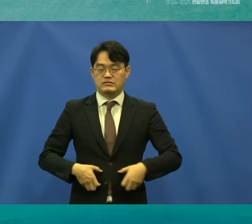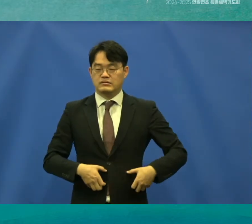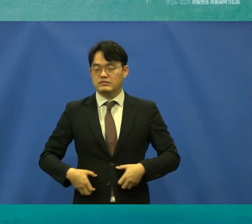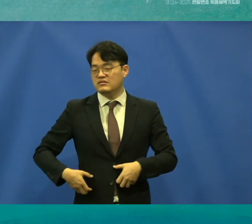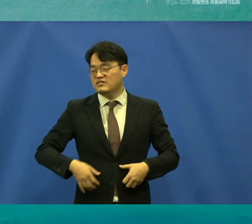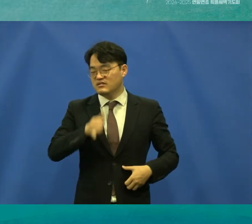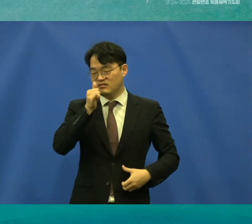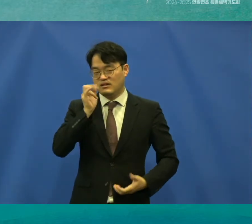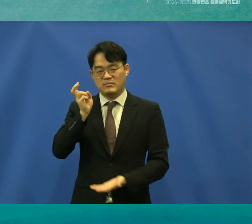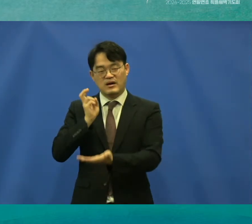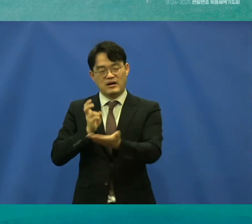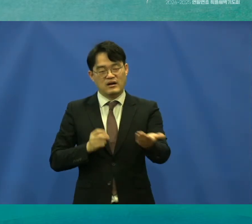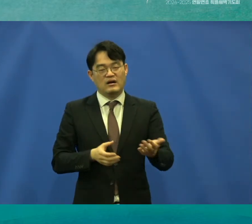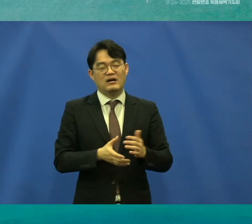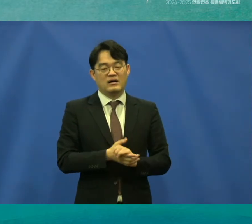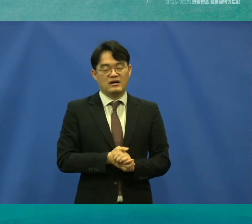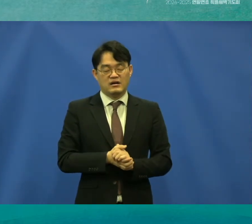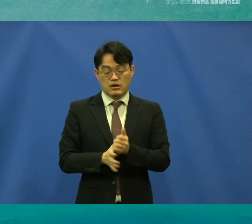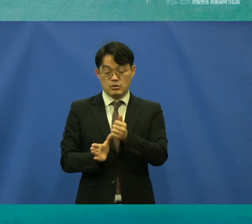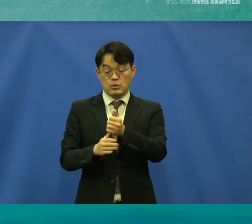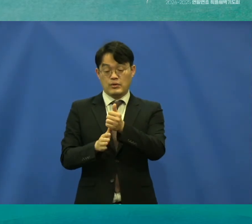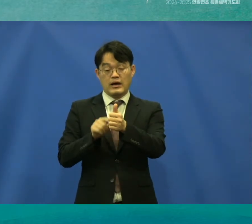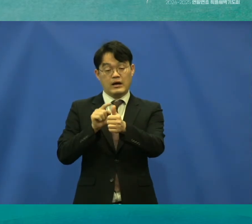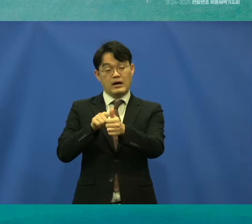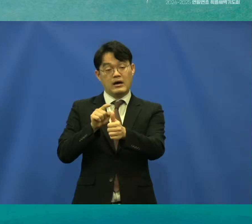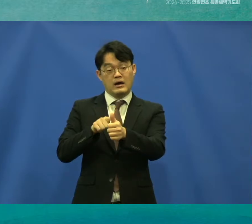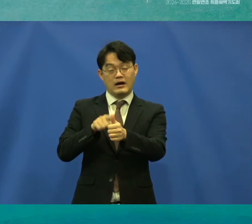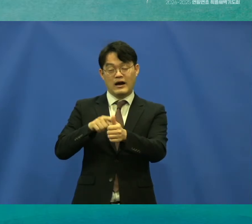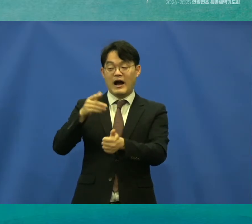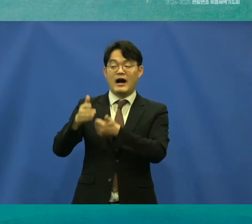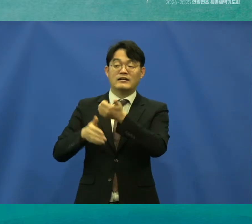요나는 하나님을 알았습니다. 그러나 하나님을 몰랐습니다.